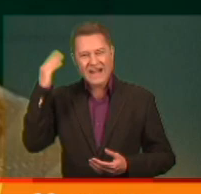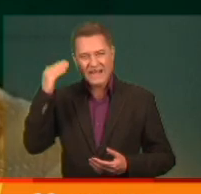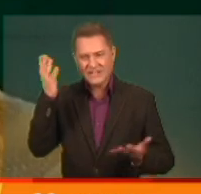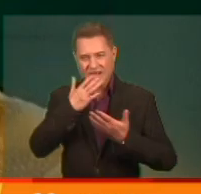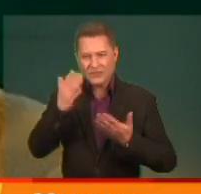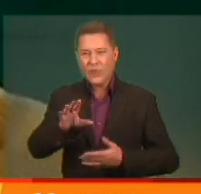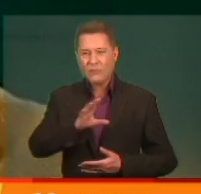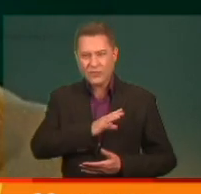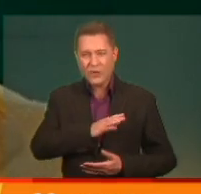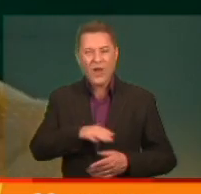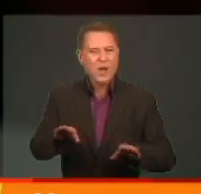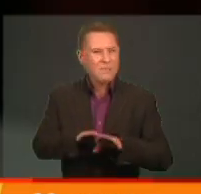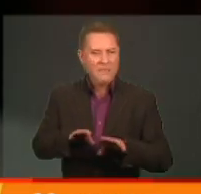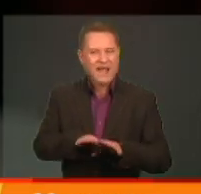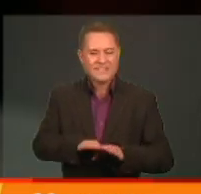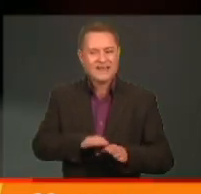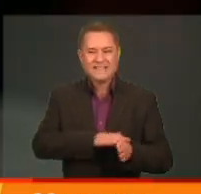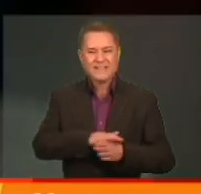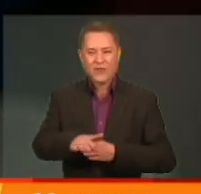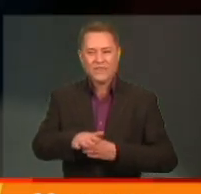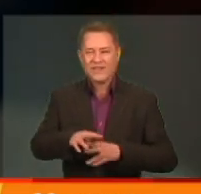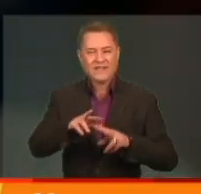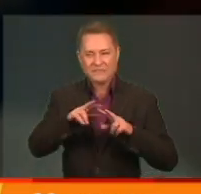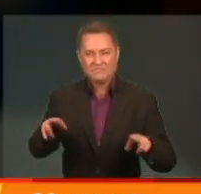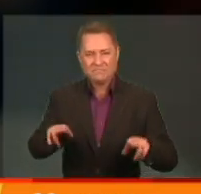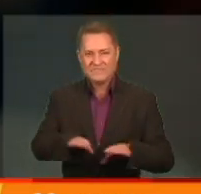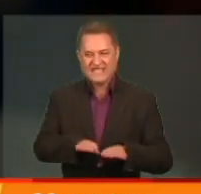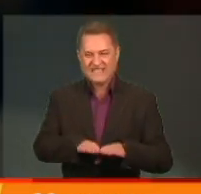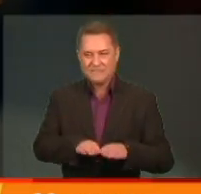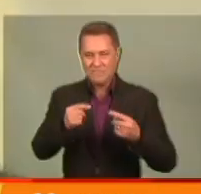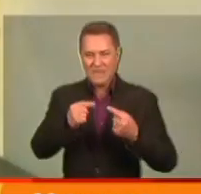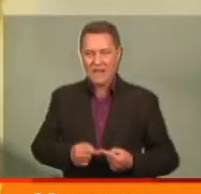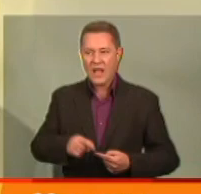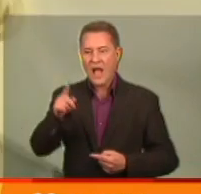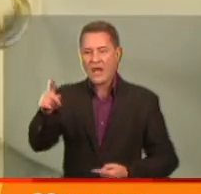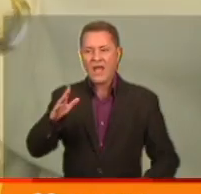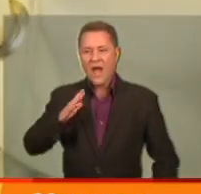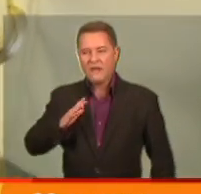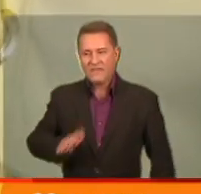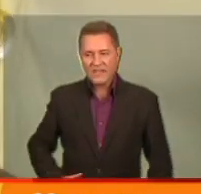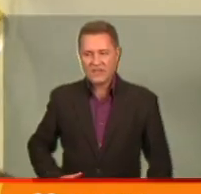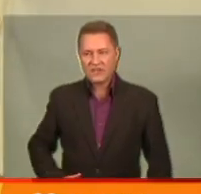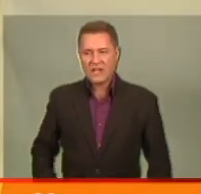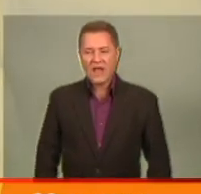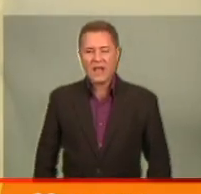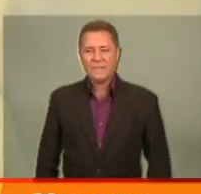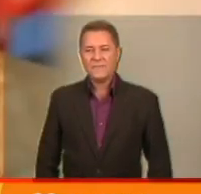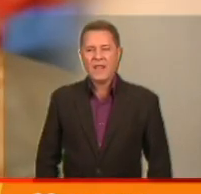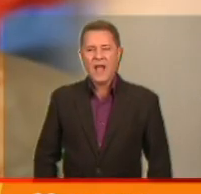пам'ятаєте? Так от, майже цілковитий збіг. Вона видержала, напевно, її судьба